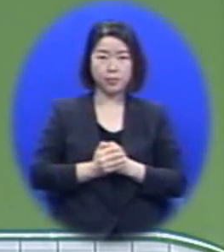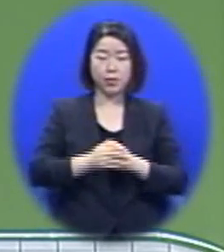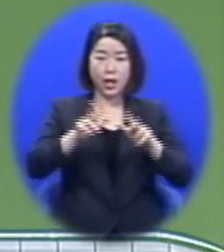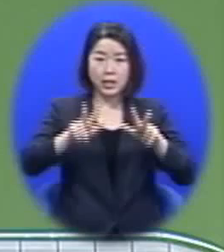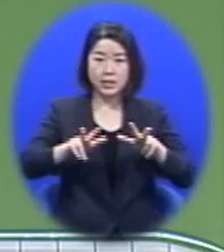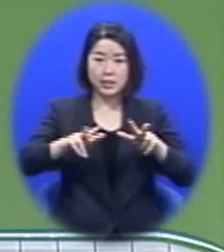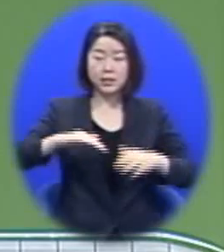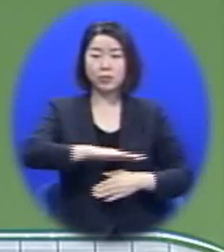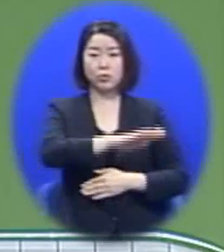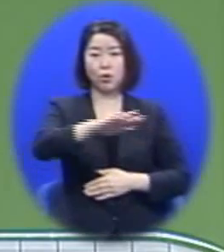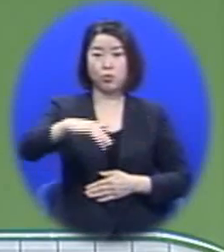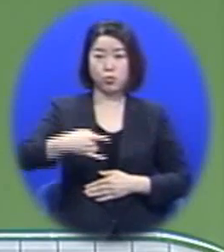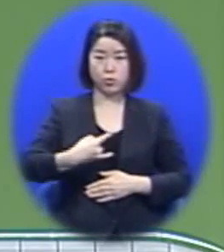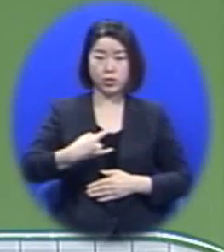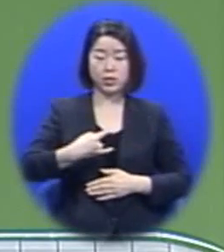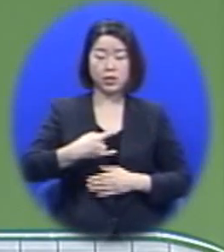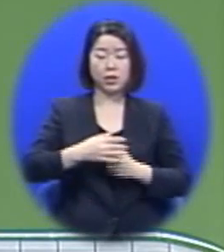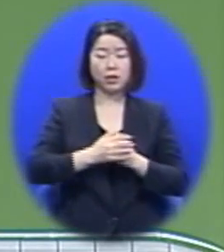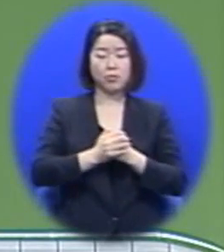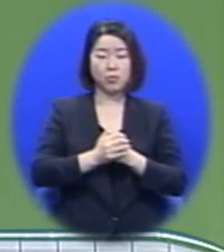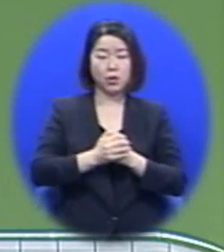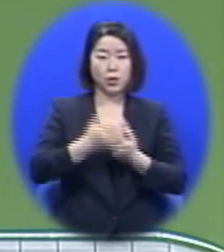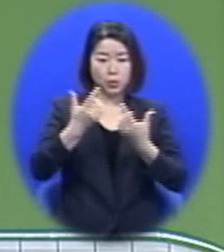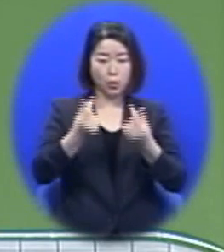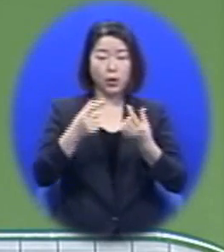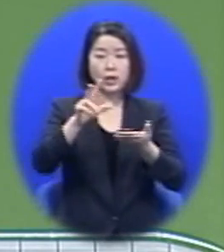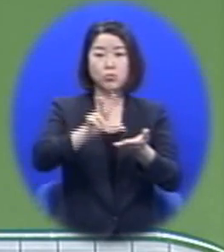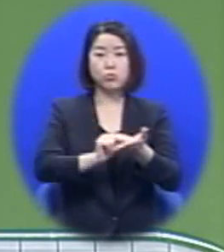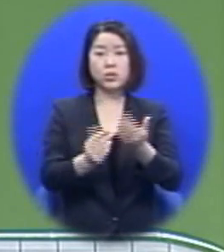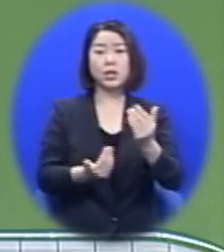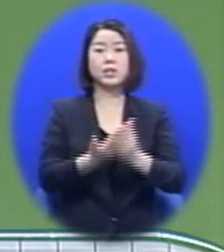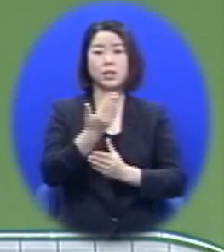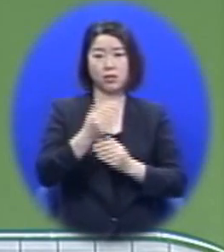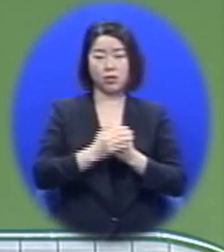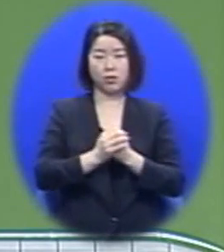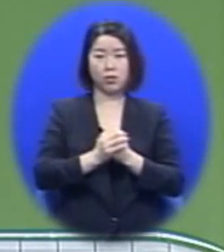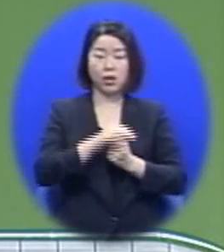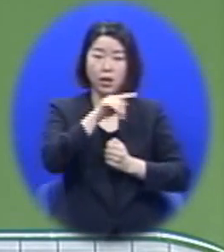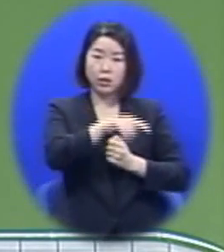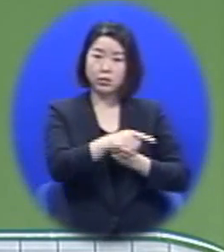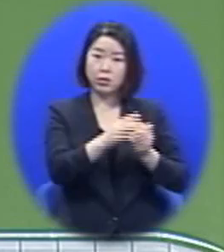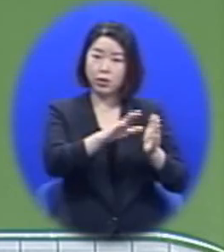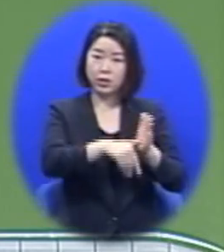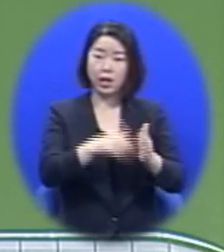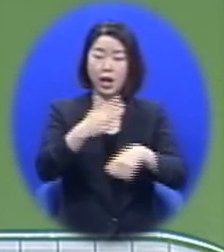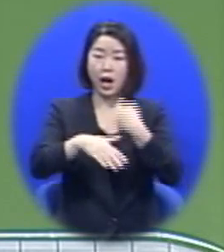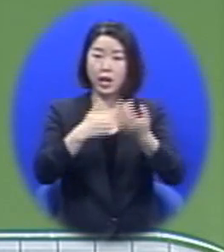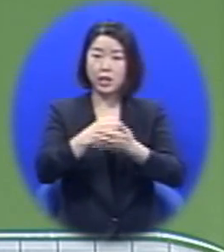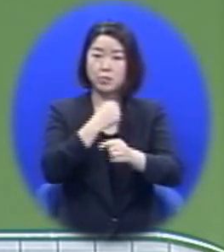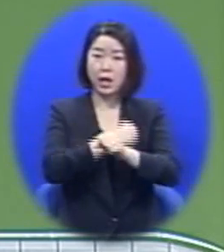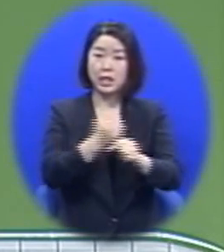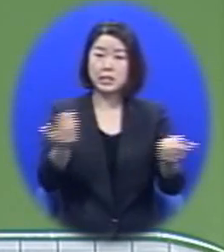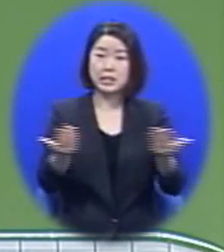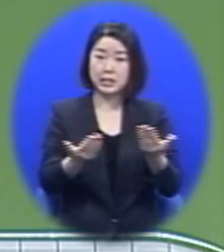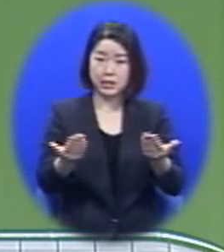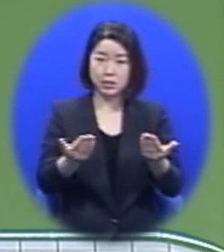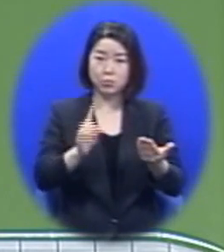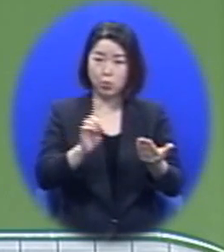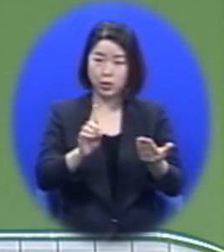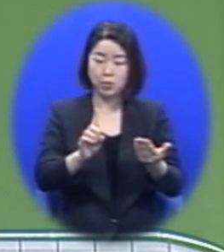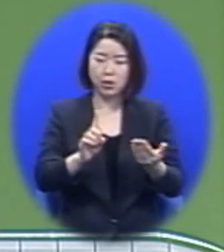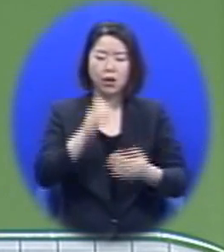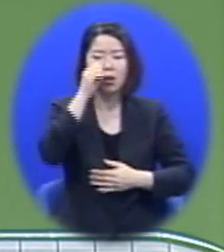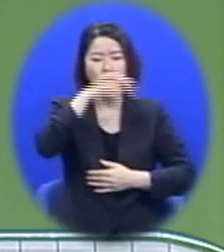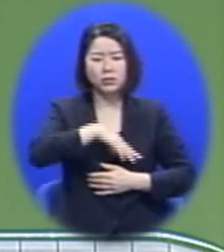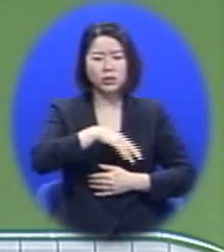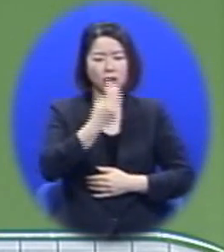지금 우리들의 문제와 꼭 같이 가고 있습니다. 그와 같을 때 하나님이 하신 일은 그냥 지켜보고